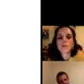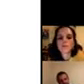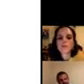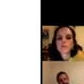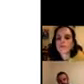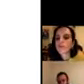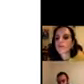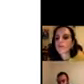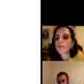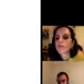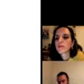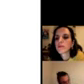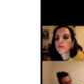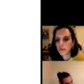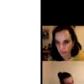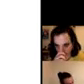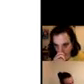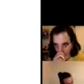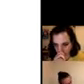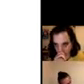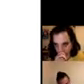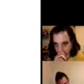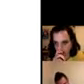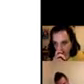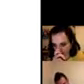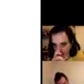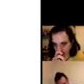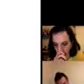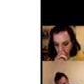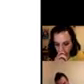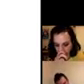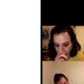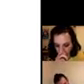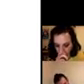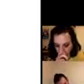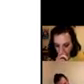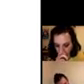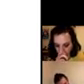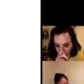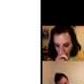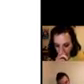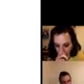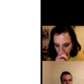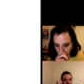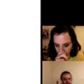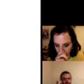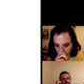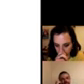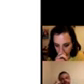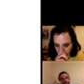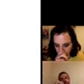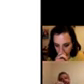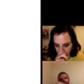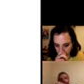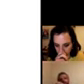düşünürken katılıma dair bu sahada edindiğim deneyimleri ve aslında katılımın daha çok pratik ve uygulama kısmında